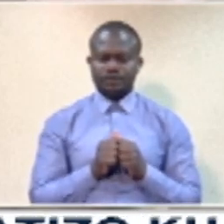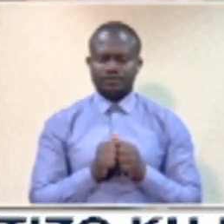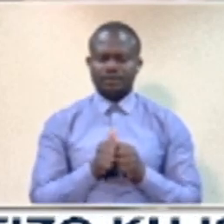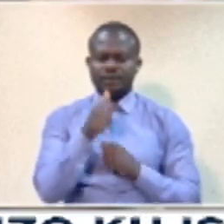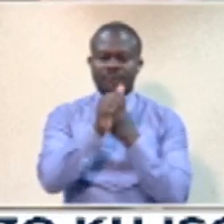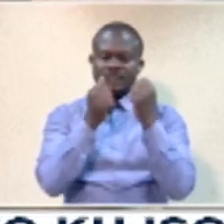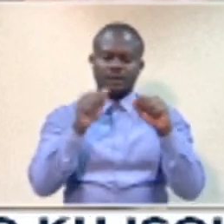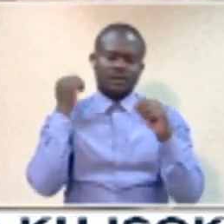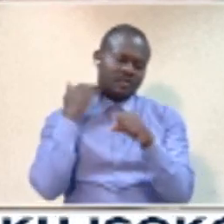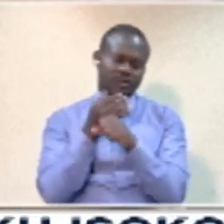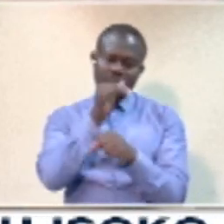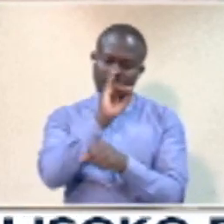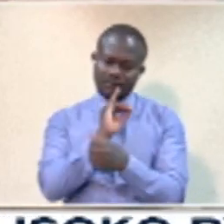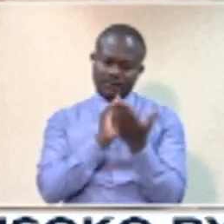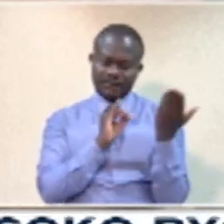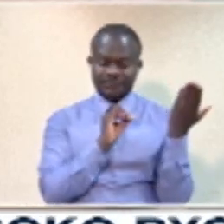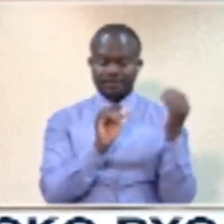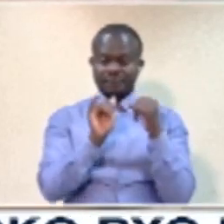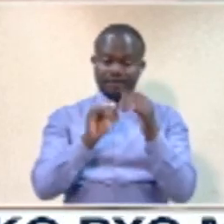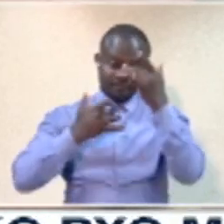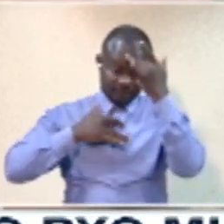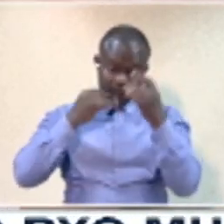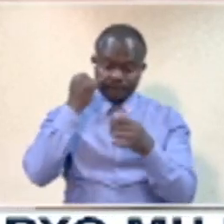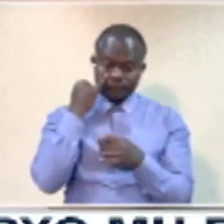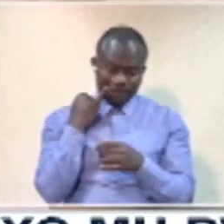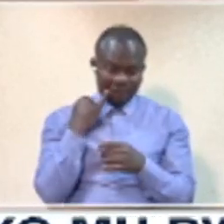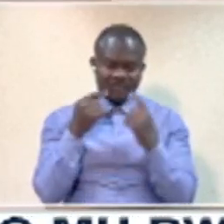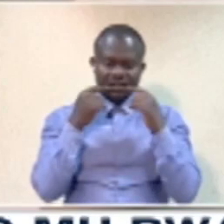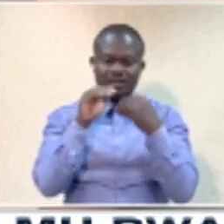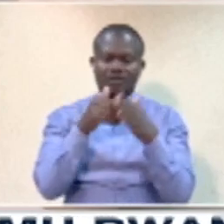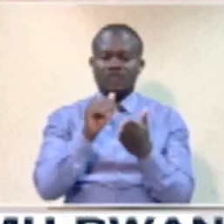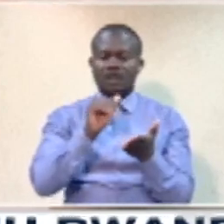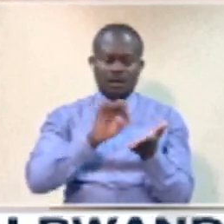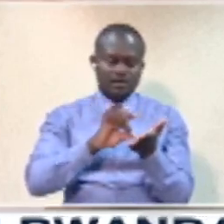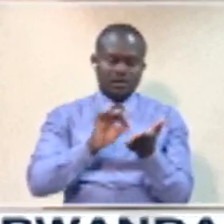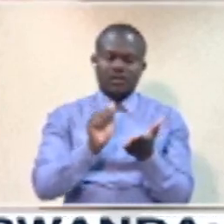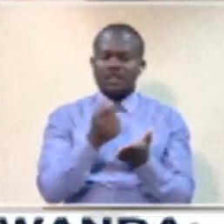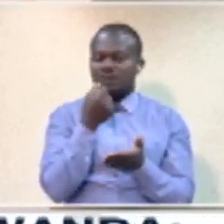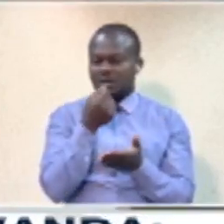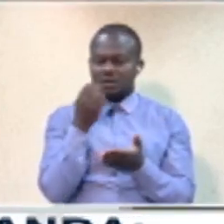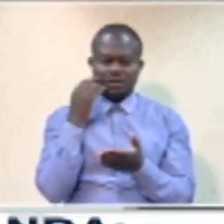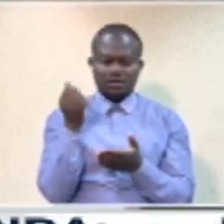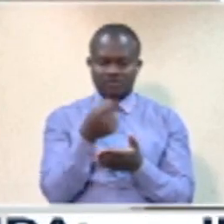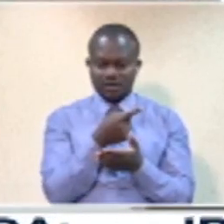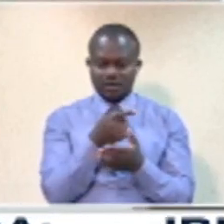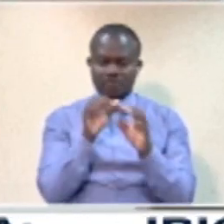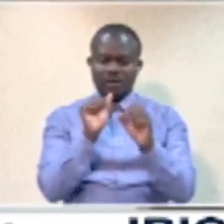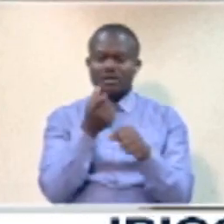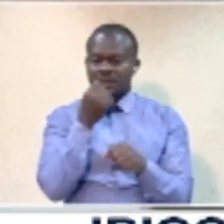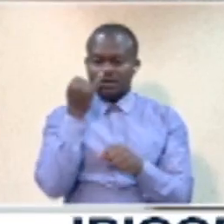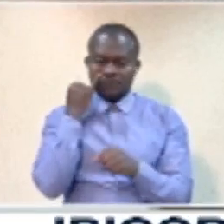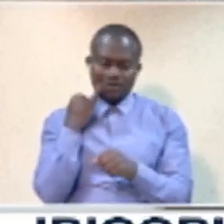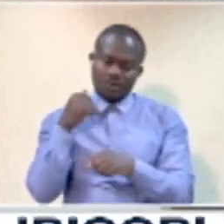aba barokotse jenoside yakorewe abatutsi ikabasigira uburwayi bukomeye bavuga ko hari abandikiwe gufata imiti buri kwezi ku bafata imiti